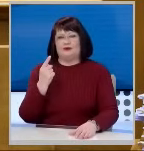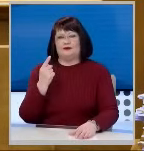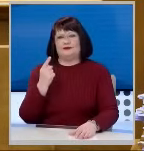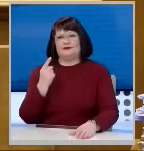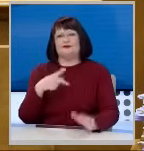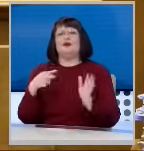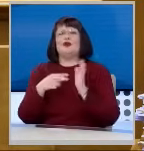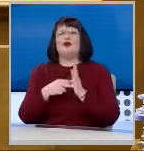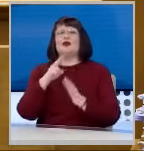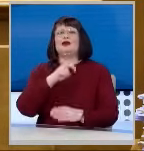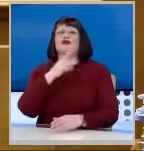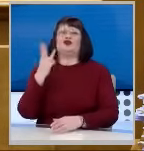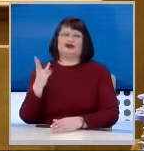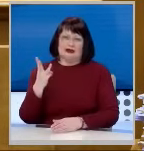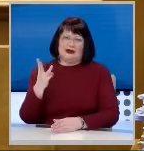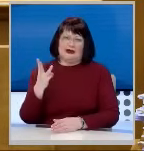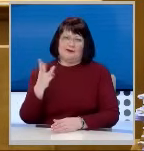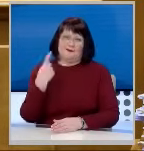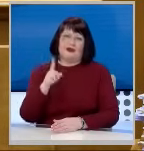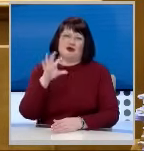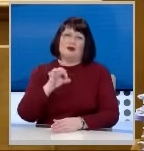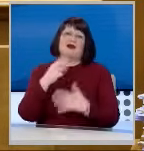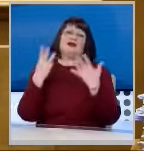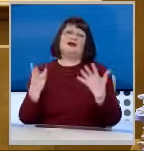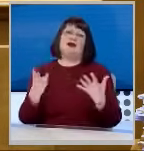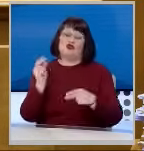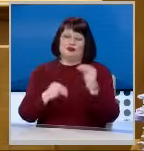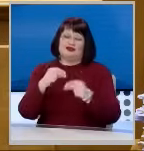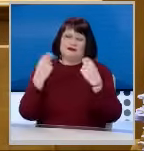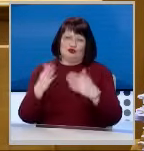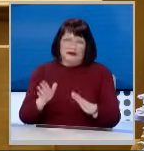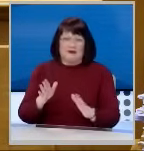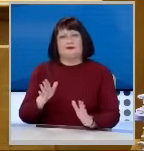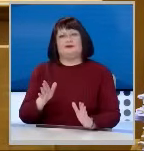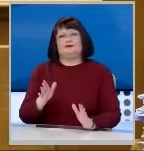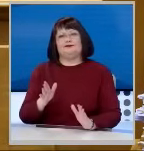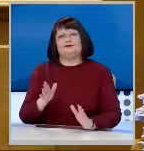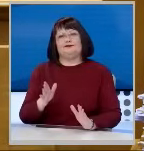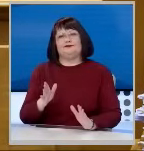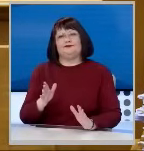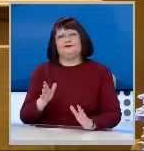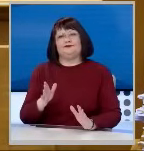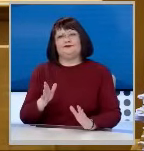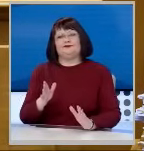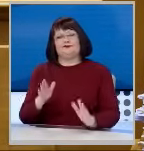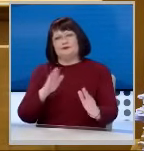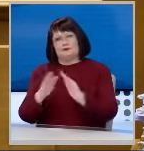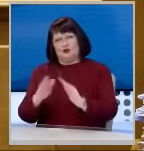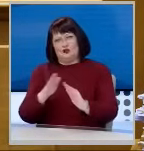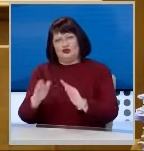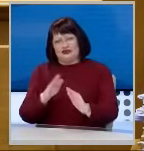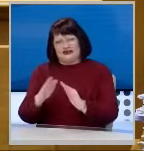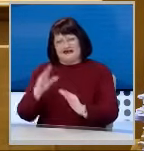του 2023 με 158 ψήφους δίνατε κάλυψη και ασιλ στον